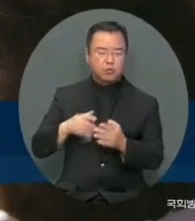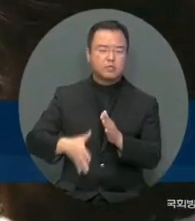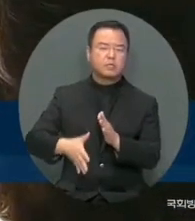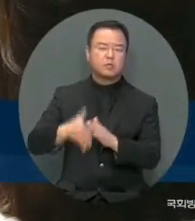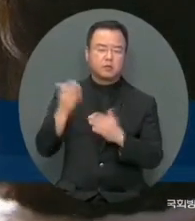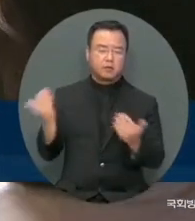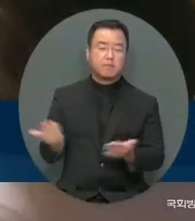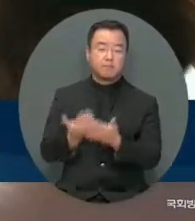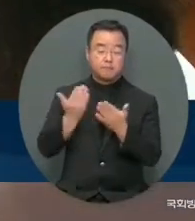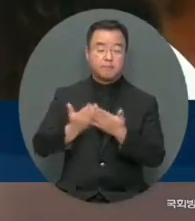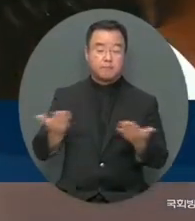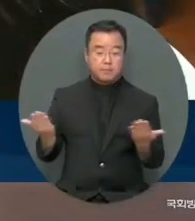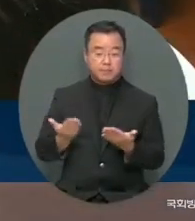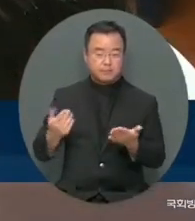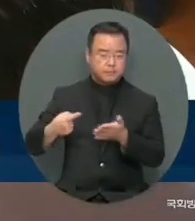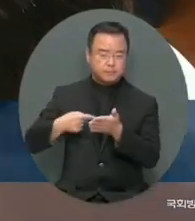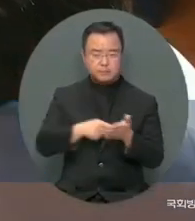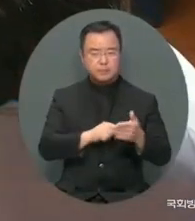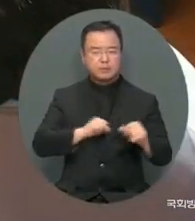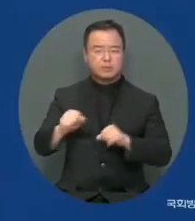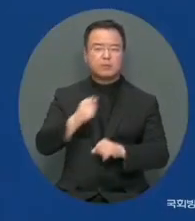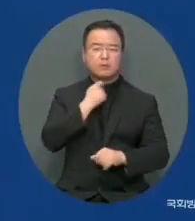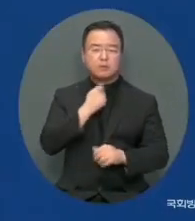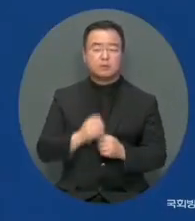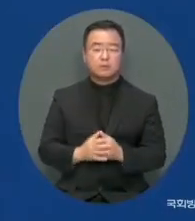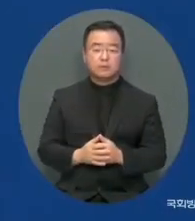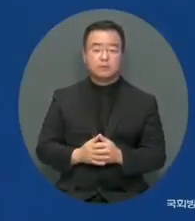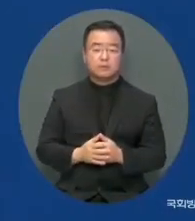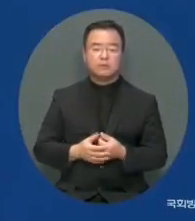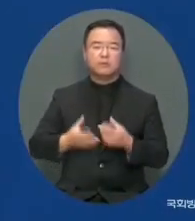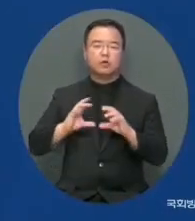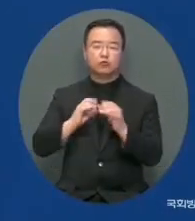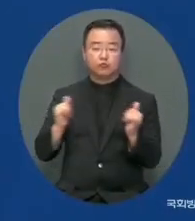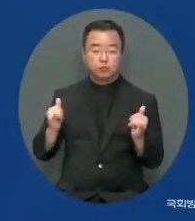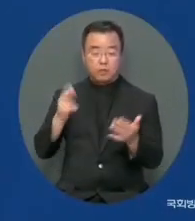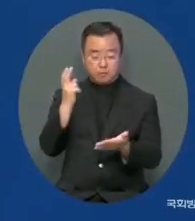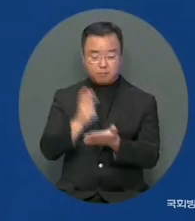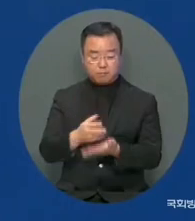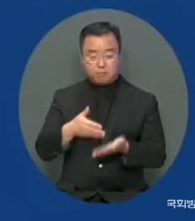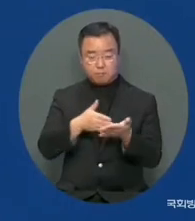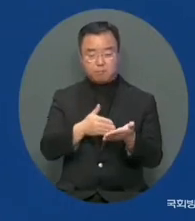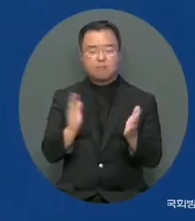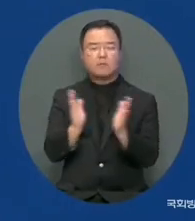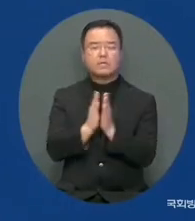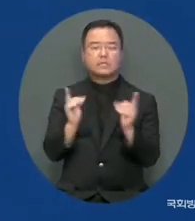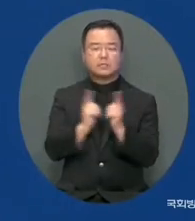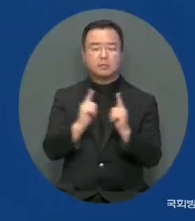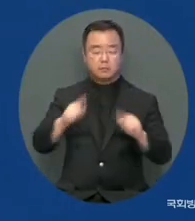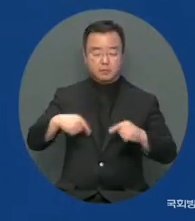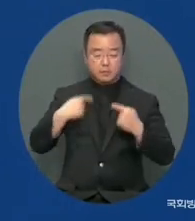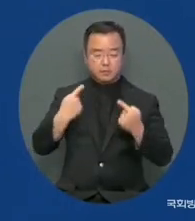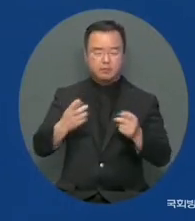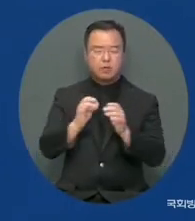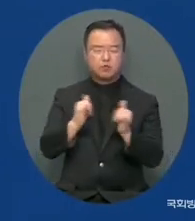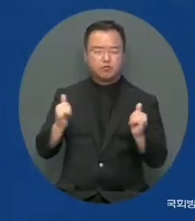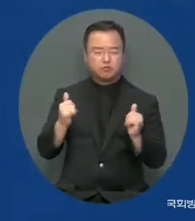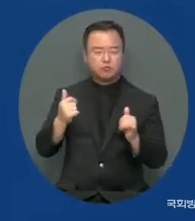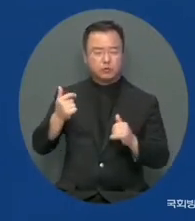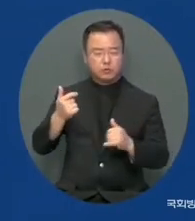방안을 적극 추진하겠습니다. 국민이 입법에 직접 참여하는 국민 청원 제도를 활성화하기